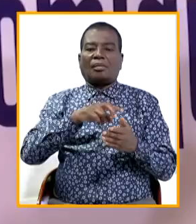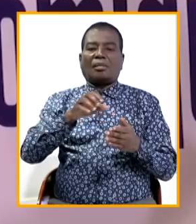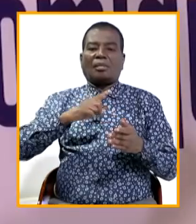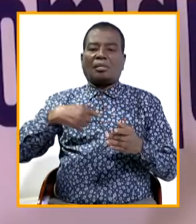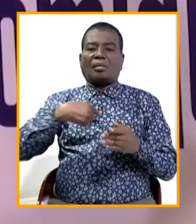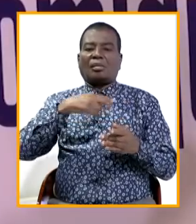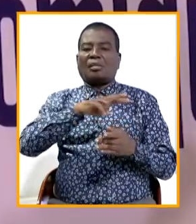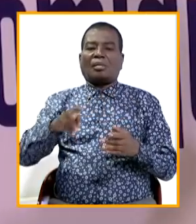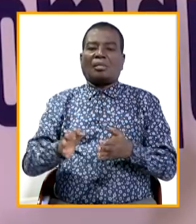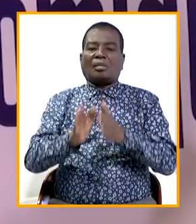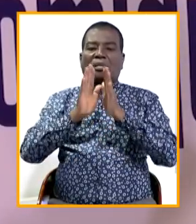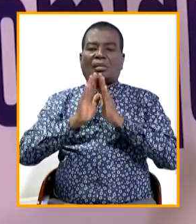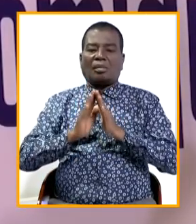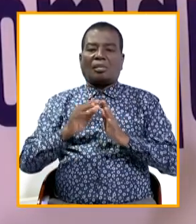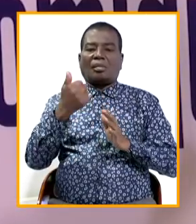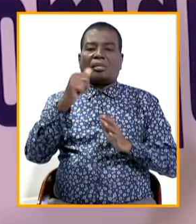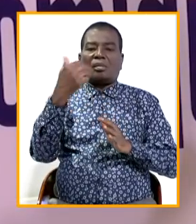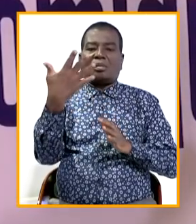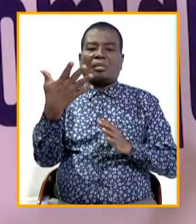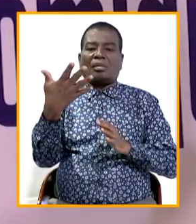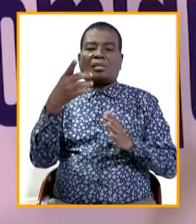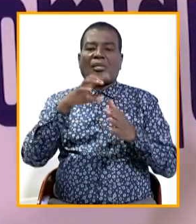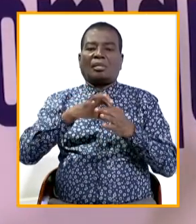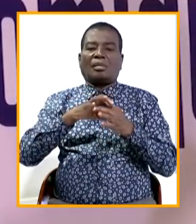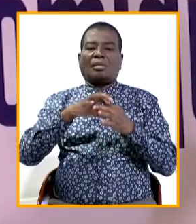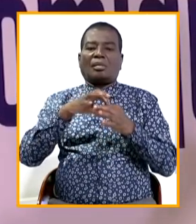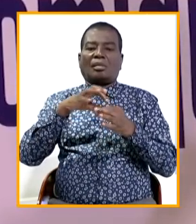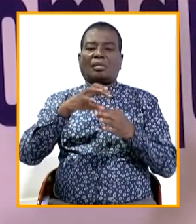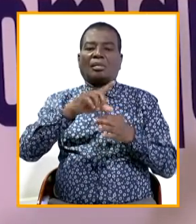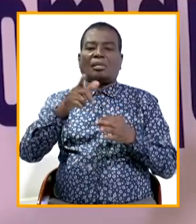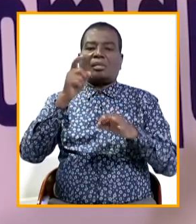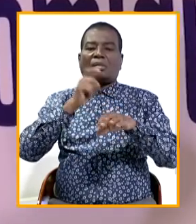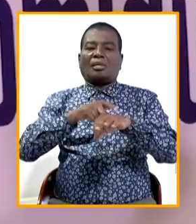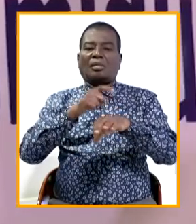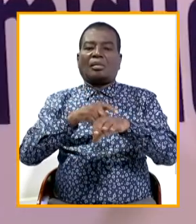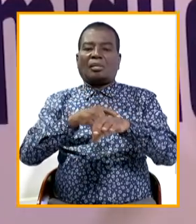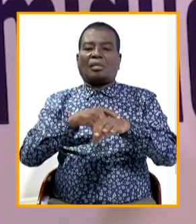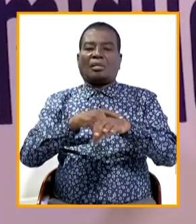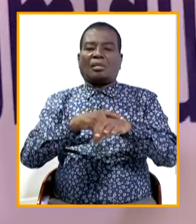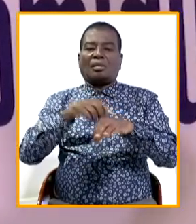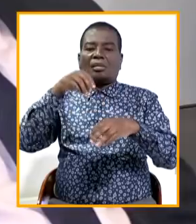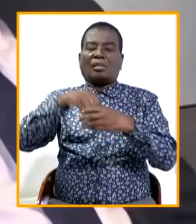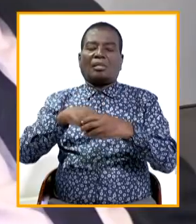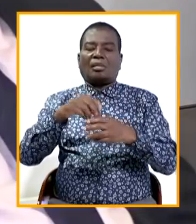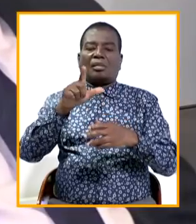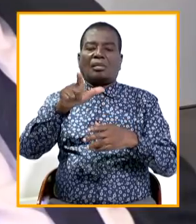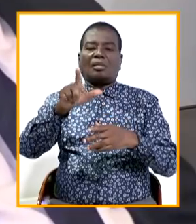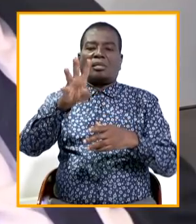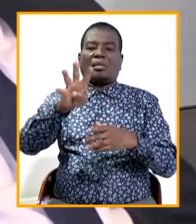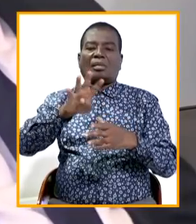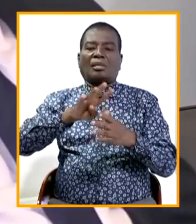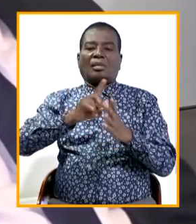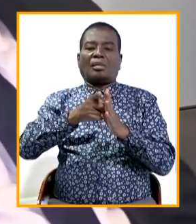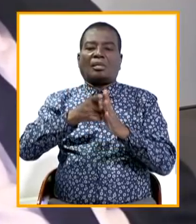demandé modestement de consacrer 15 minutes de leur temps dans les 24 heures de la journée au